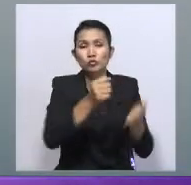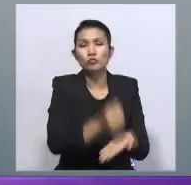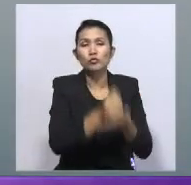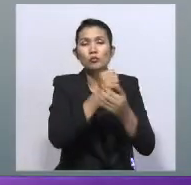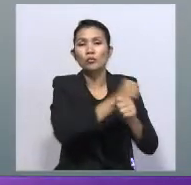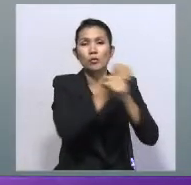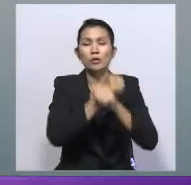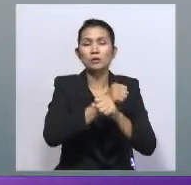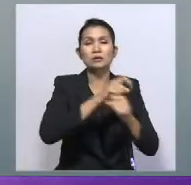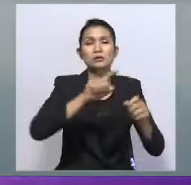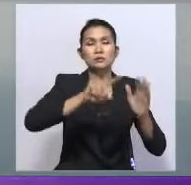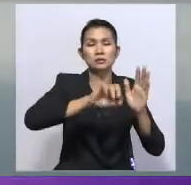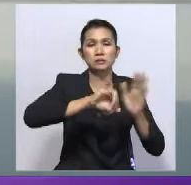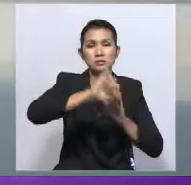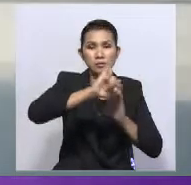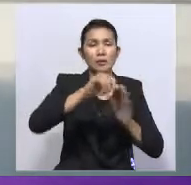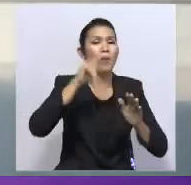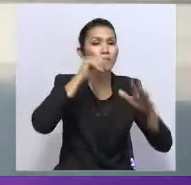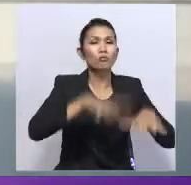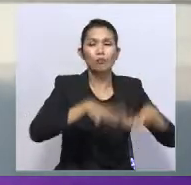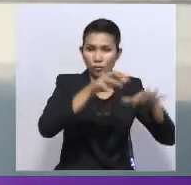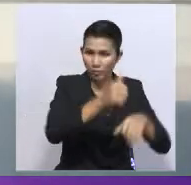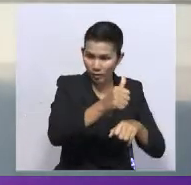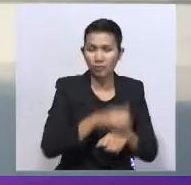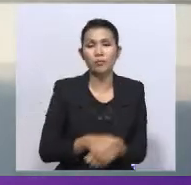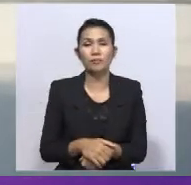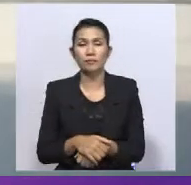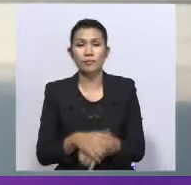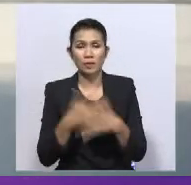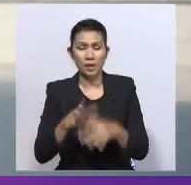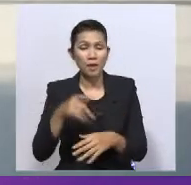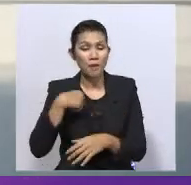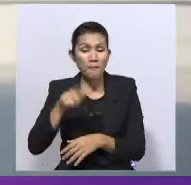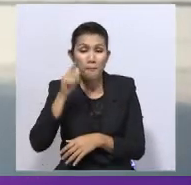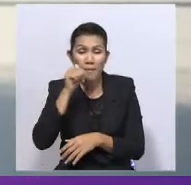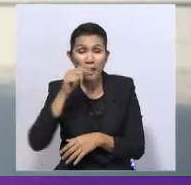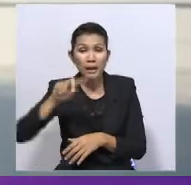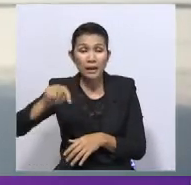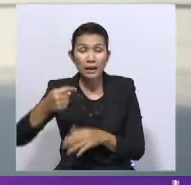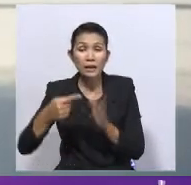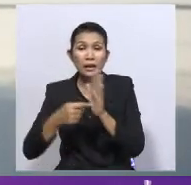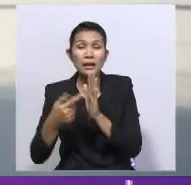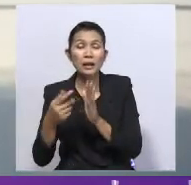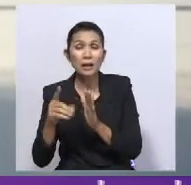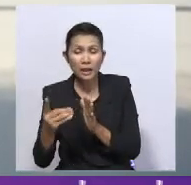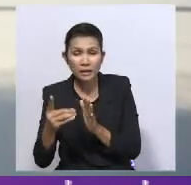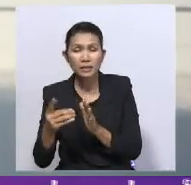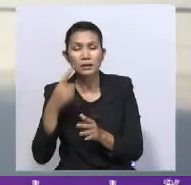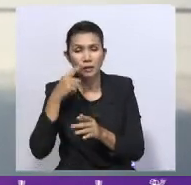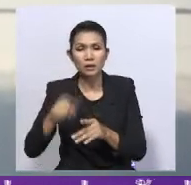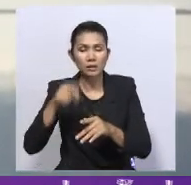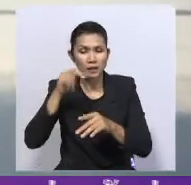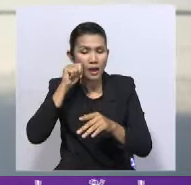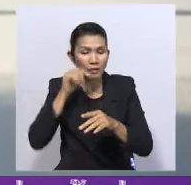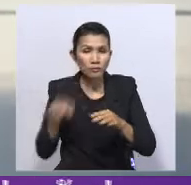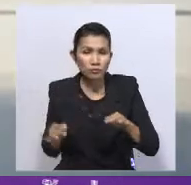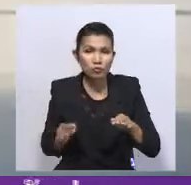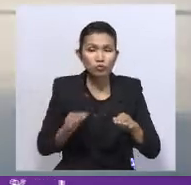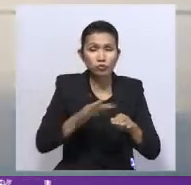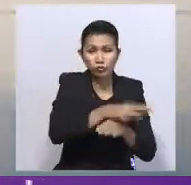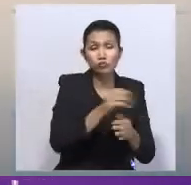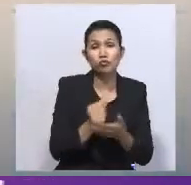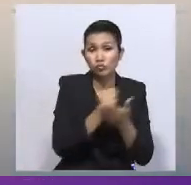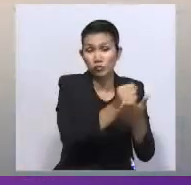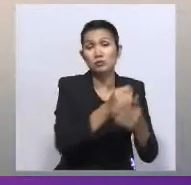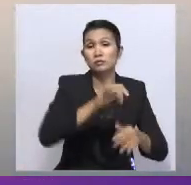ครับในขณะเดียวกันก็เช่นเดียวกันเหมือนกันที่แม่งัดนี่ก็ส่งน้ำลงมาเสริมแล้วก็เข้ามาที่เชียงใหม่เหมือนกันแม่